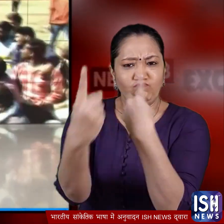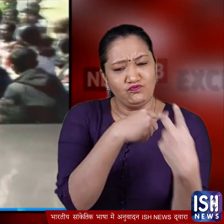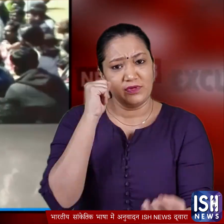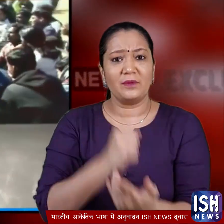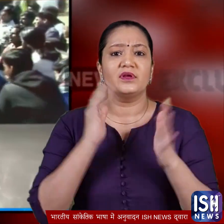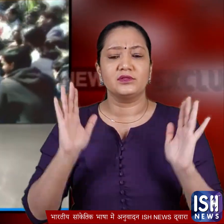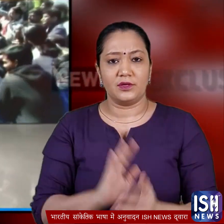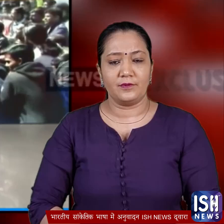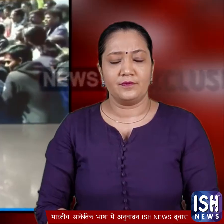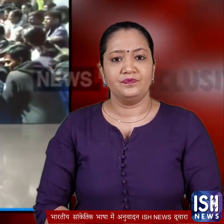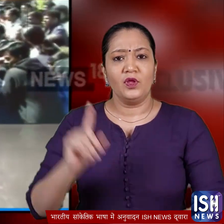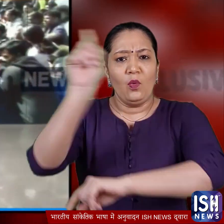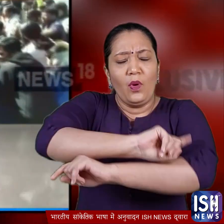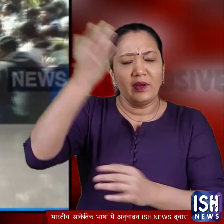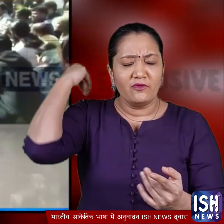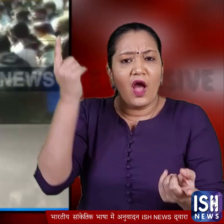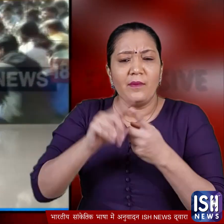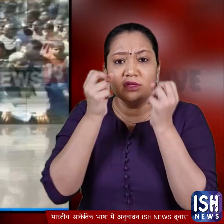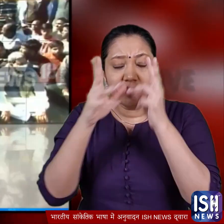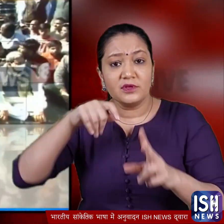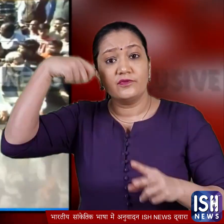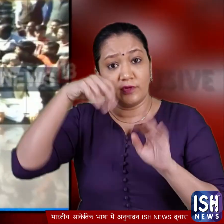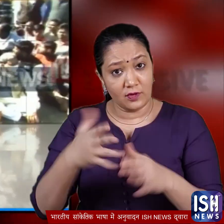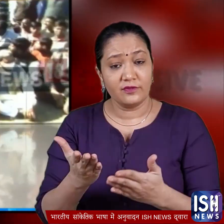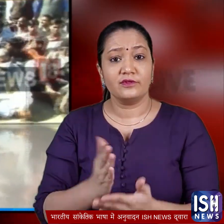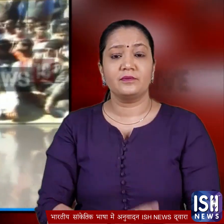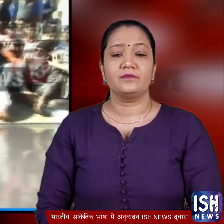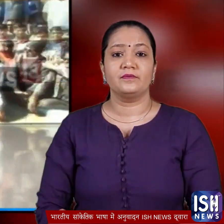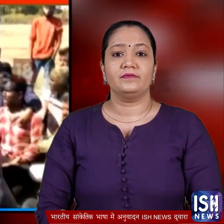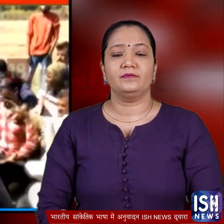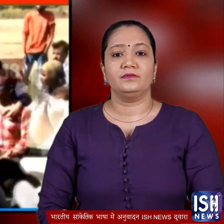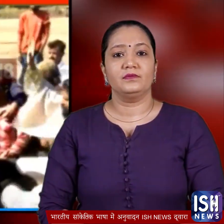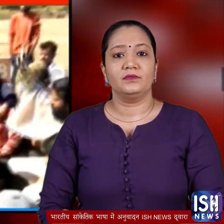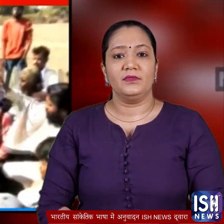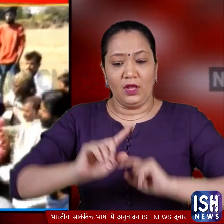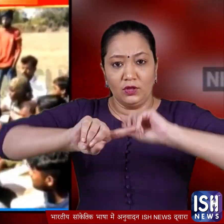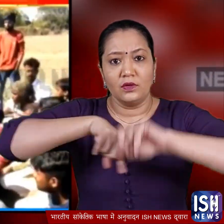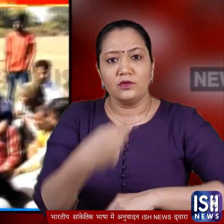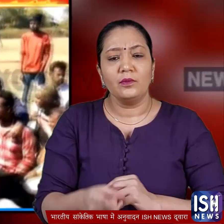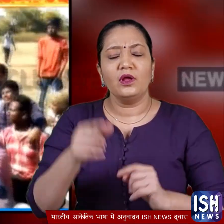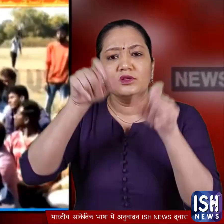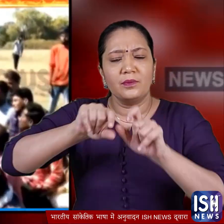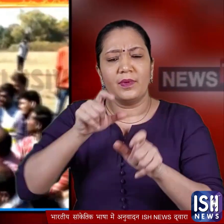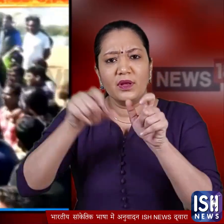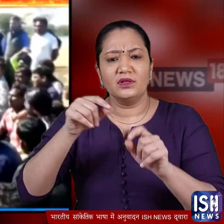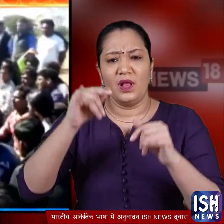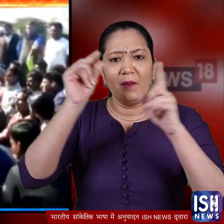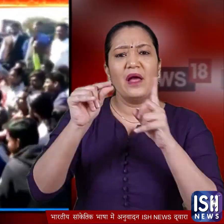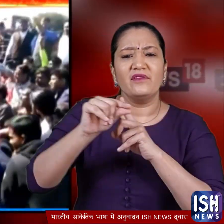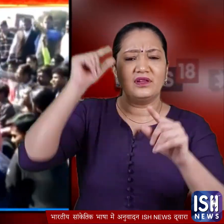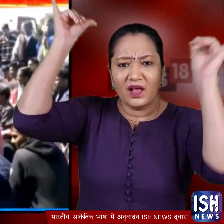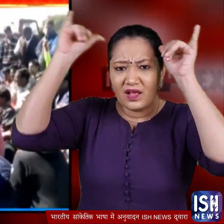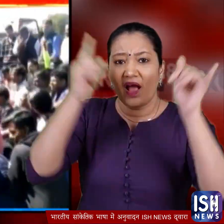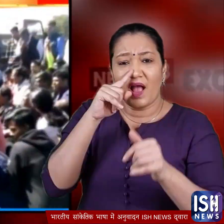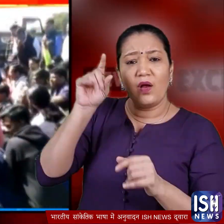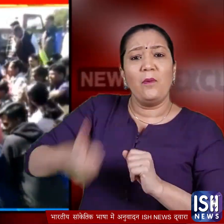दिए। एक दिन पहले ही इस गौशाला की कुछ हैरान करने वाली तस्वीरें सामने आई थी, जिसके अगले ही दिन वहां कुछ लोगों ने इस निजी